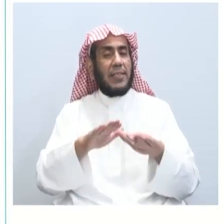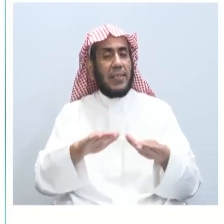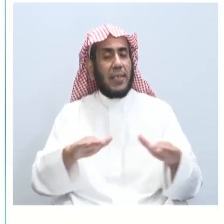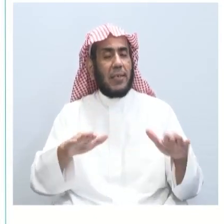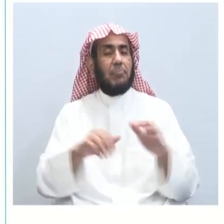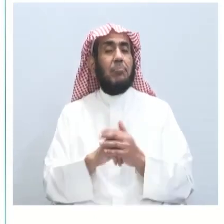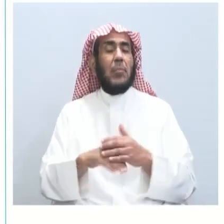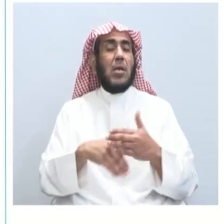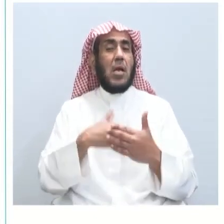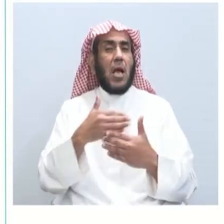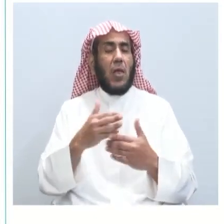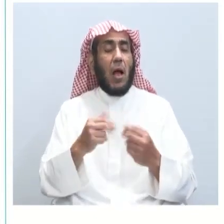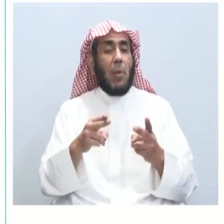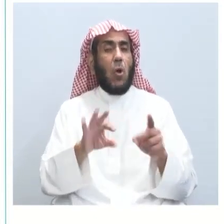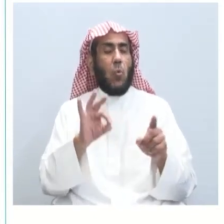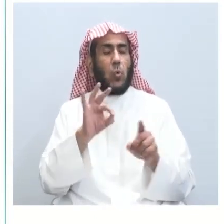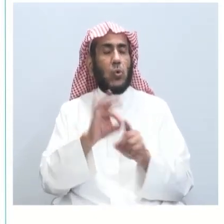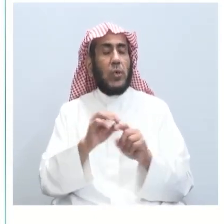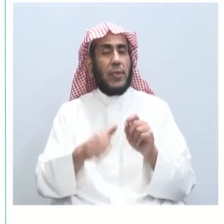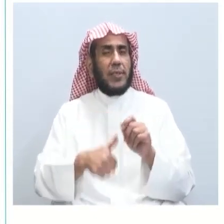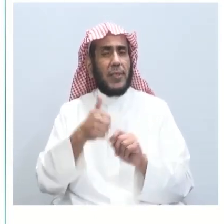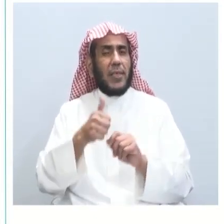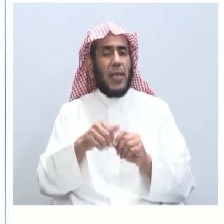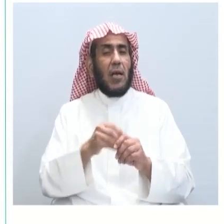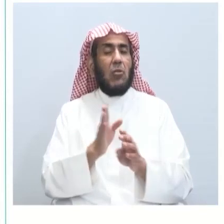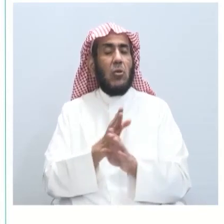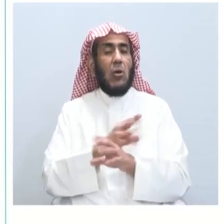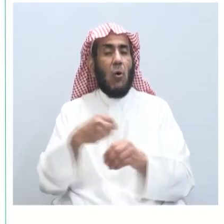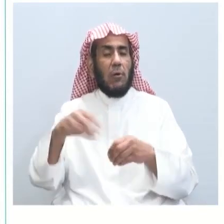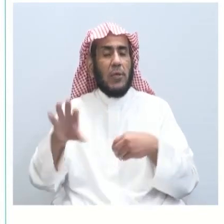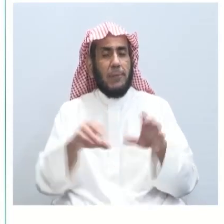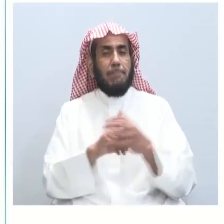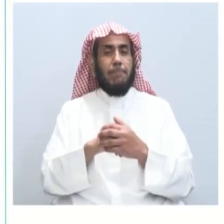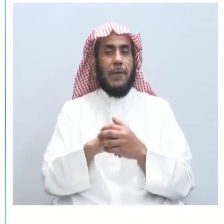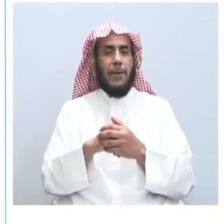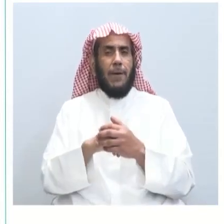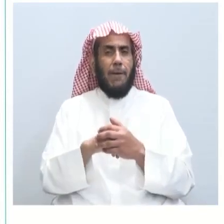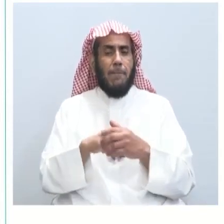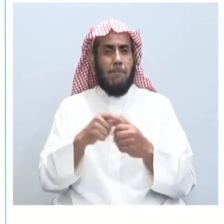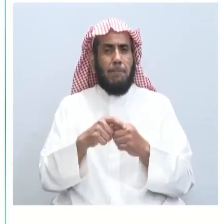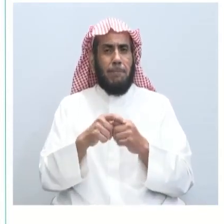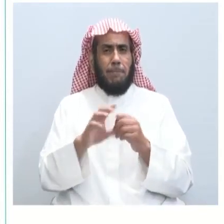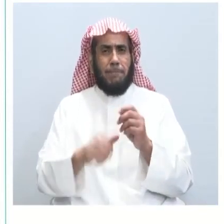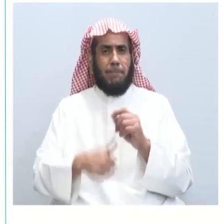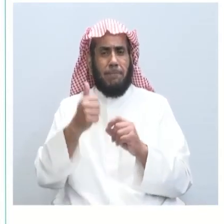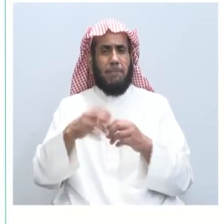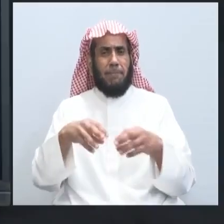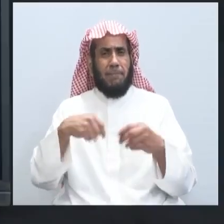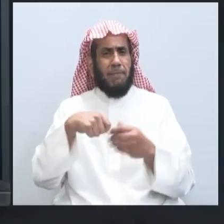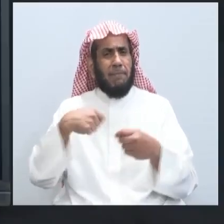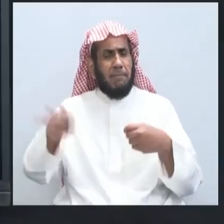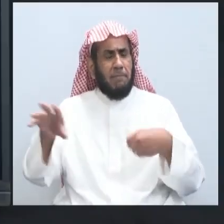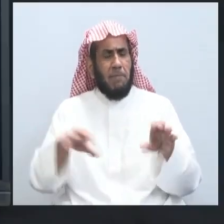ايضا قابله للوصول بمعنى نستطيع ان نسوق المنتجات عليها وايضا نستطيع البيع